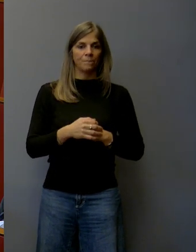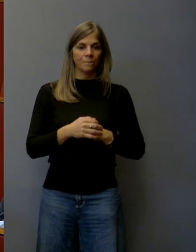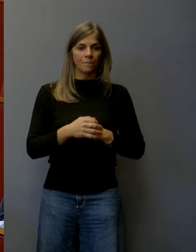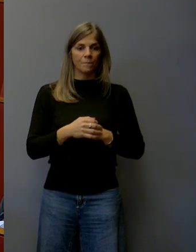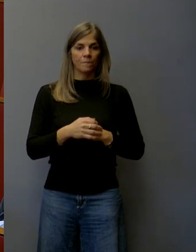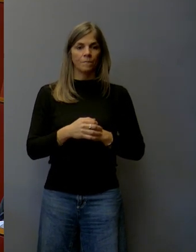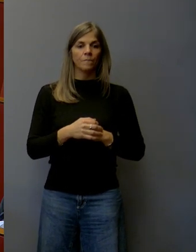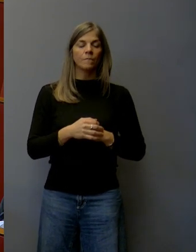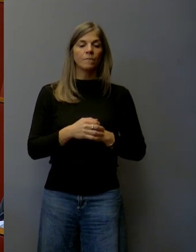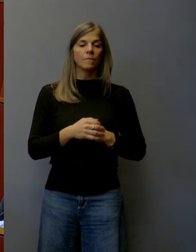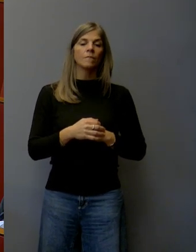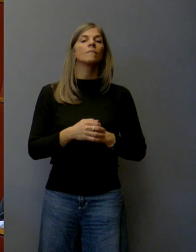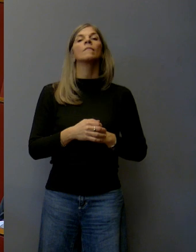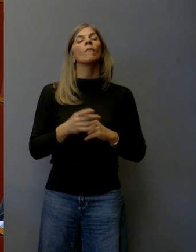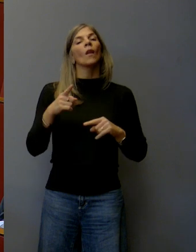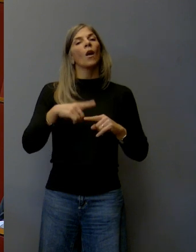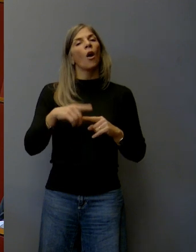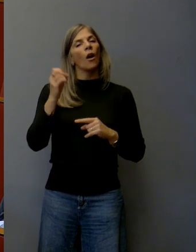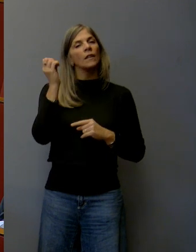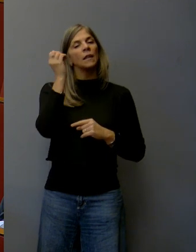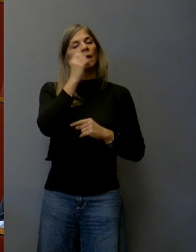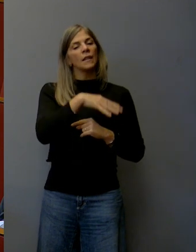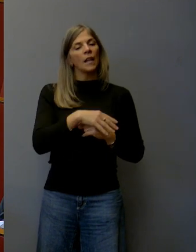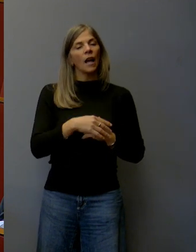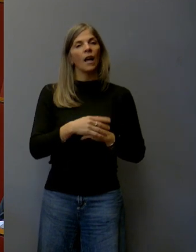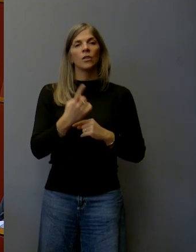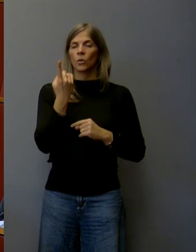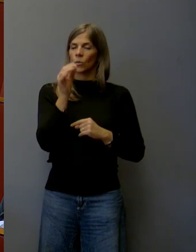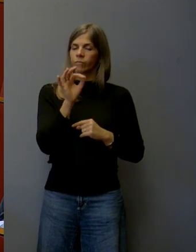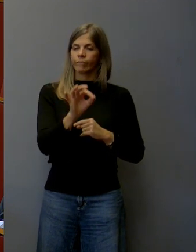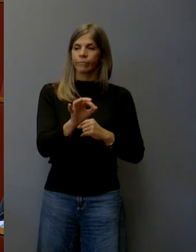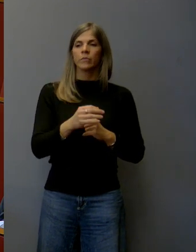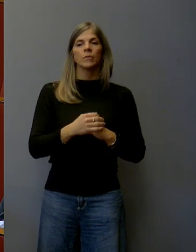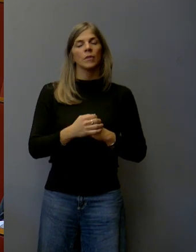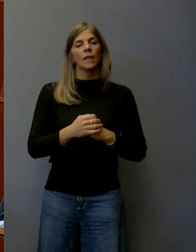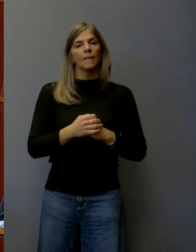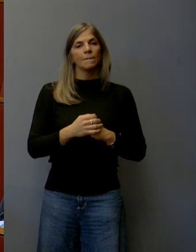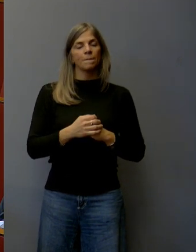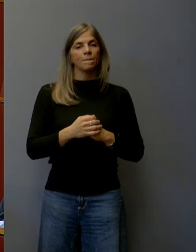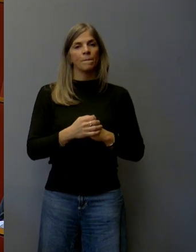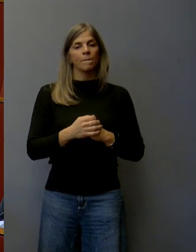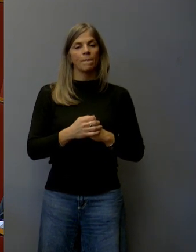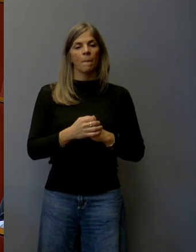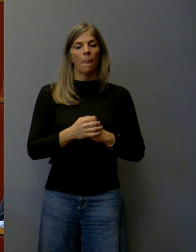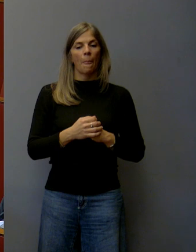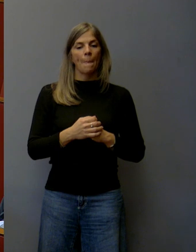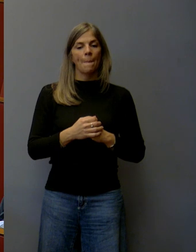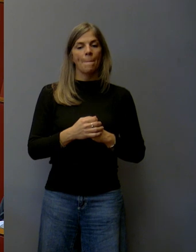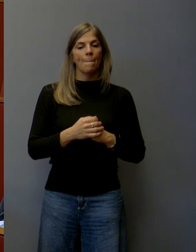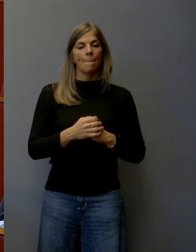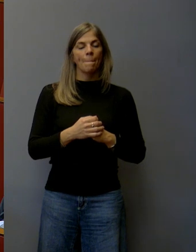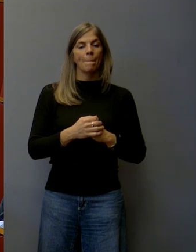lo dico per questo ordine del giorno lo dirò per altri e l'ho già detto Per alcuni alcuni non l'ho specificato